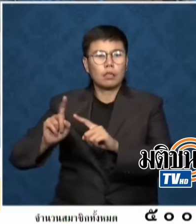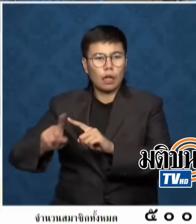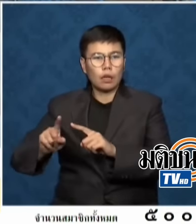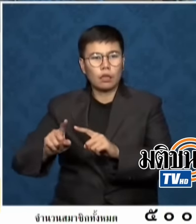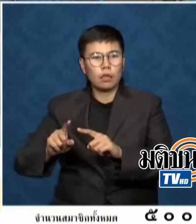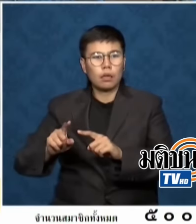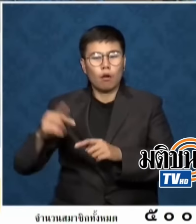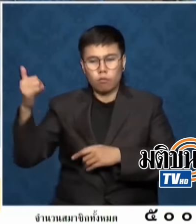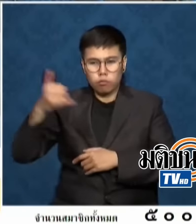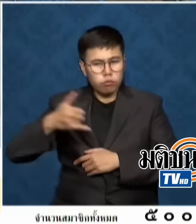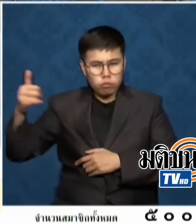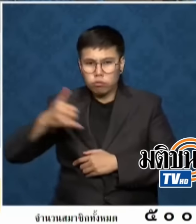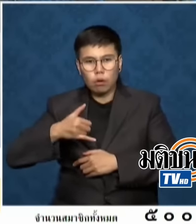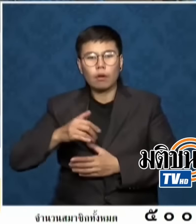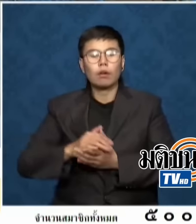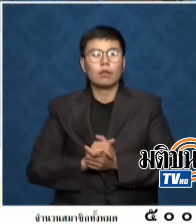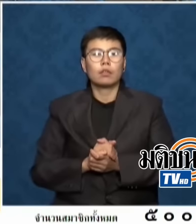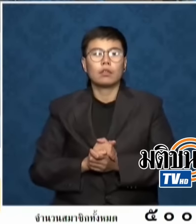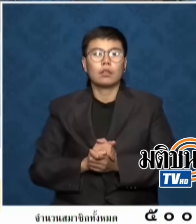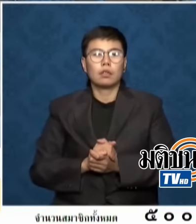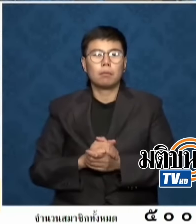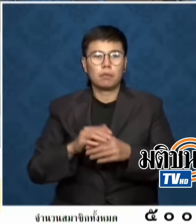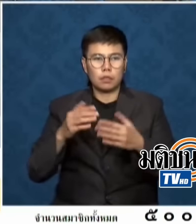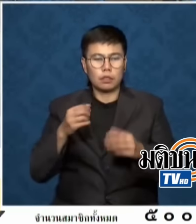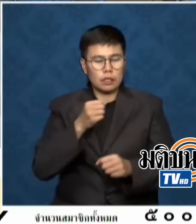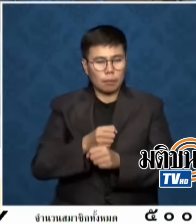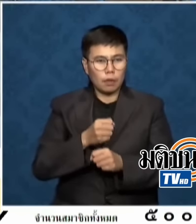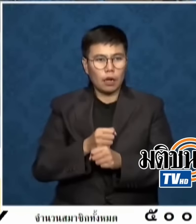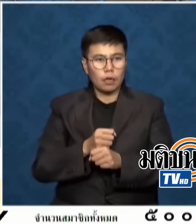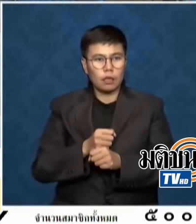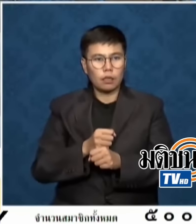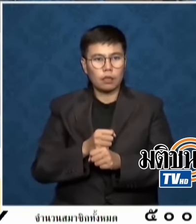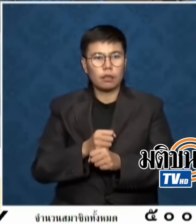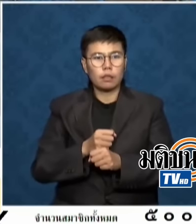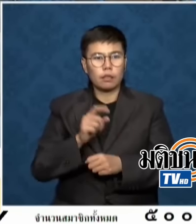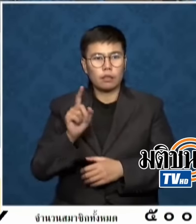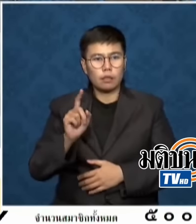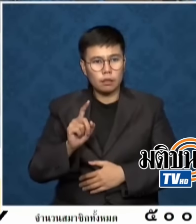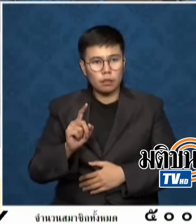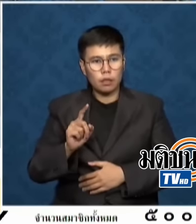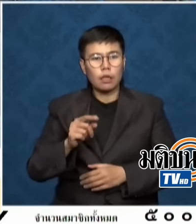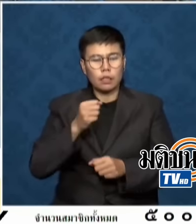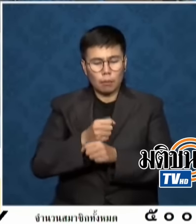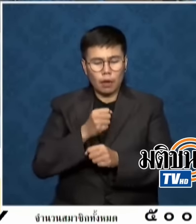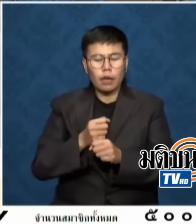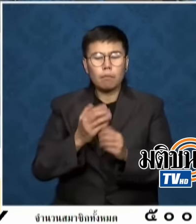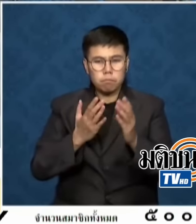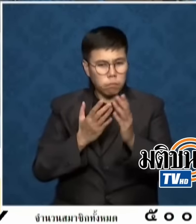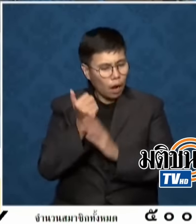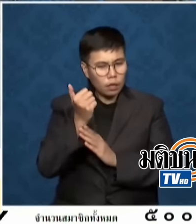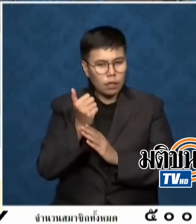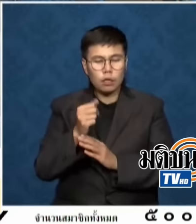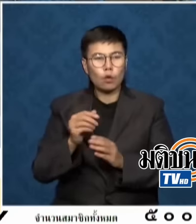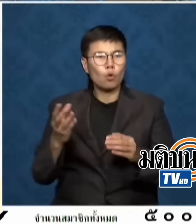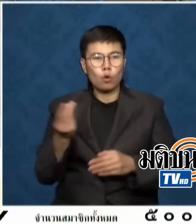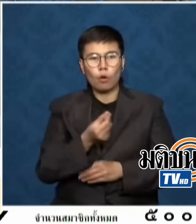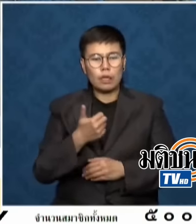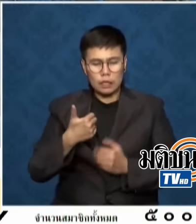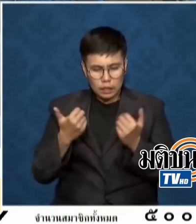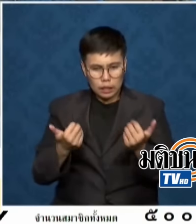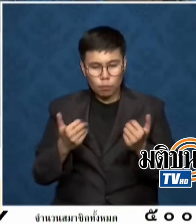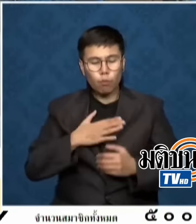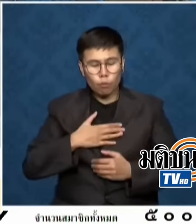ชุดก็วิ่งกลับไปกลับมาอยู่นี้เนี่ยนะฮะมันก็ทำงานจะได้มี ผ่านไปอย่างมีประสิทธิภาพนะอันนี้ด้วยความเคารพน